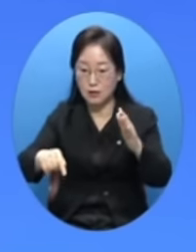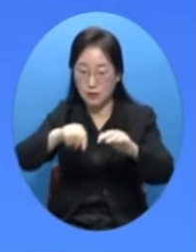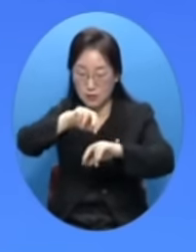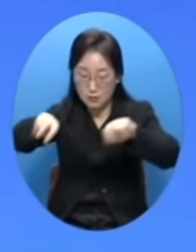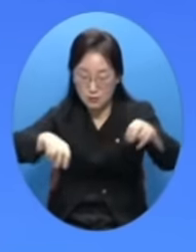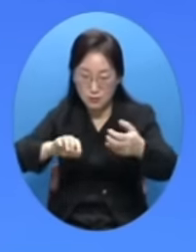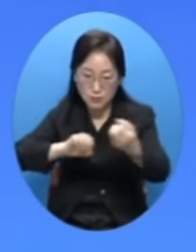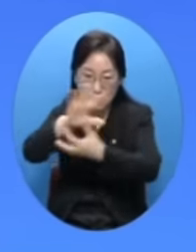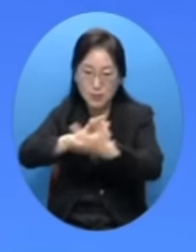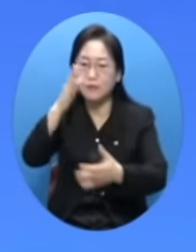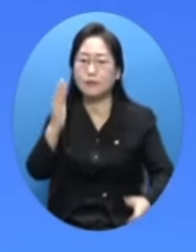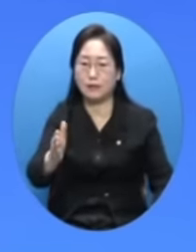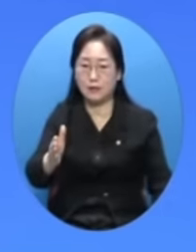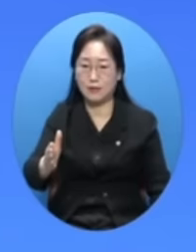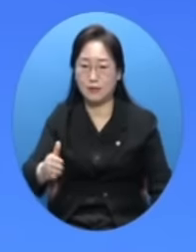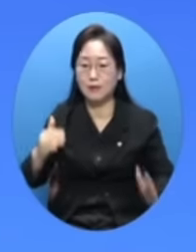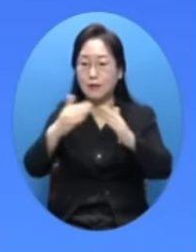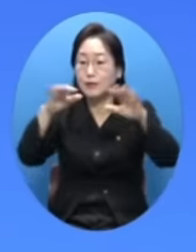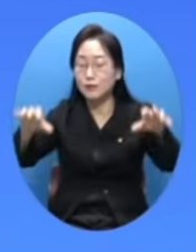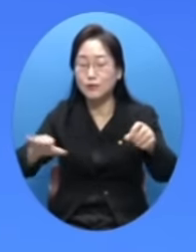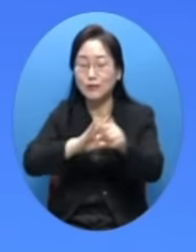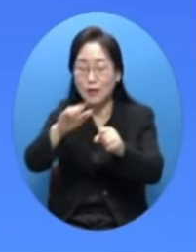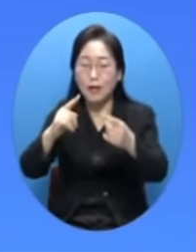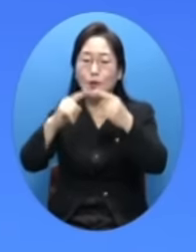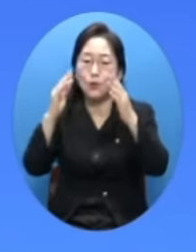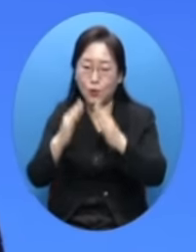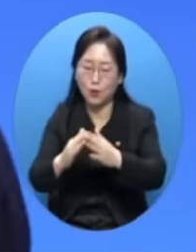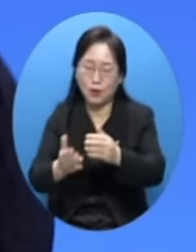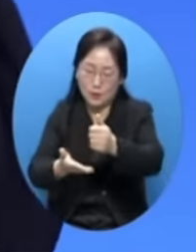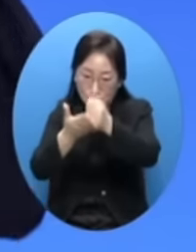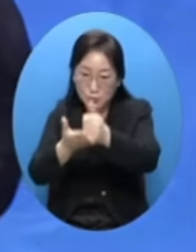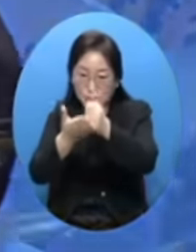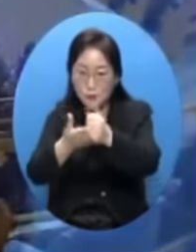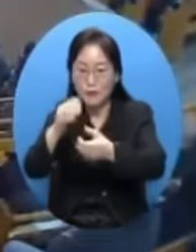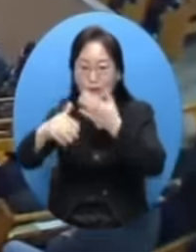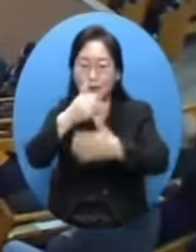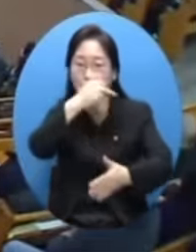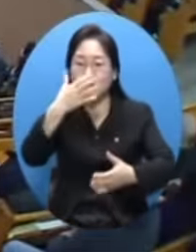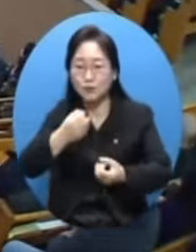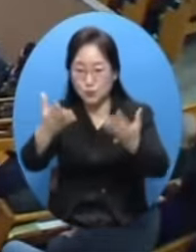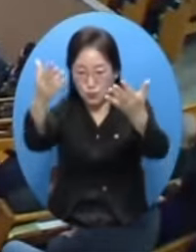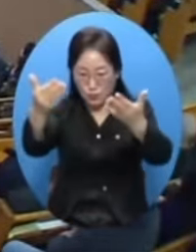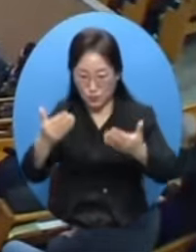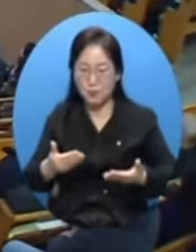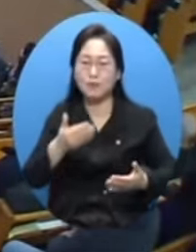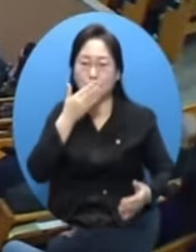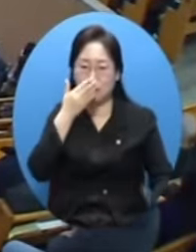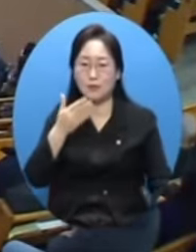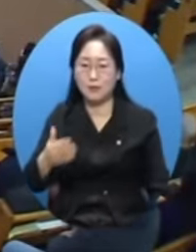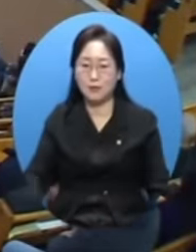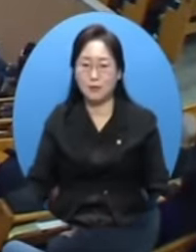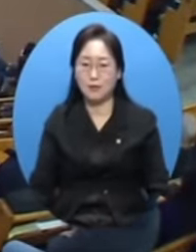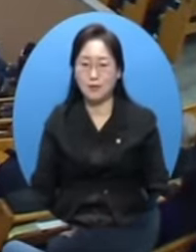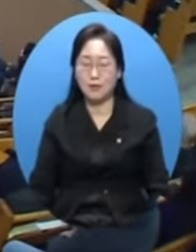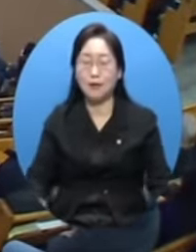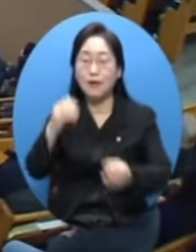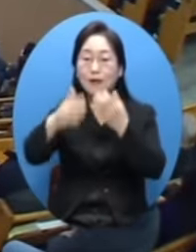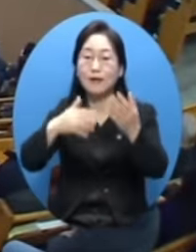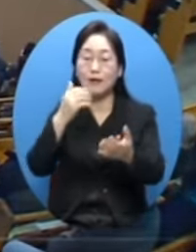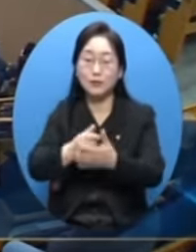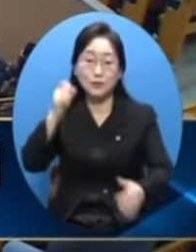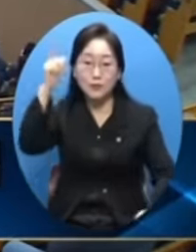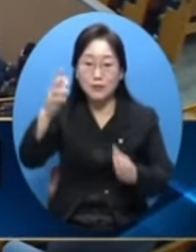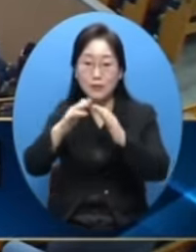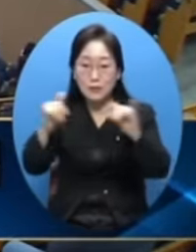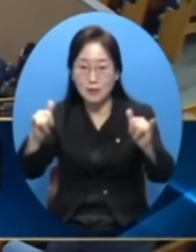됩니다 우리가 이웃을 사랑하고 기쁨으로 섬길 때 하나님의 큰 축복이 우리 모두에게 임하게 될 것입니다 그렇게 될 때 하나님께서 우리를 위대한